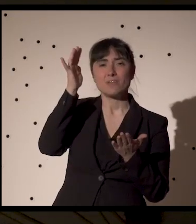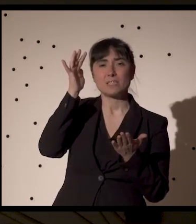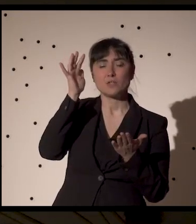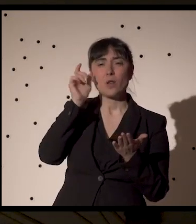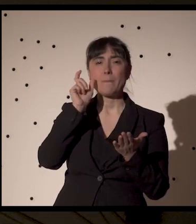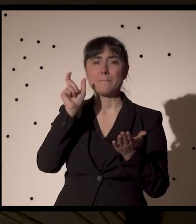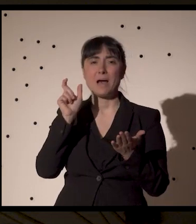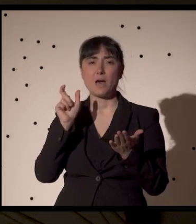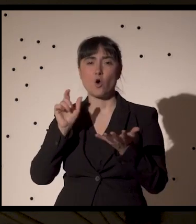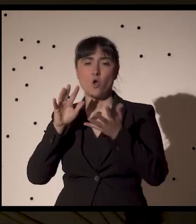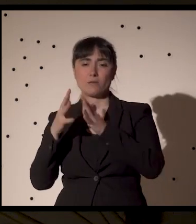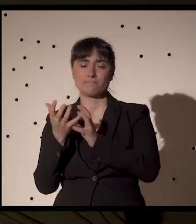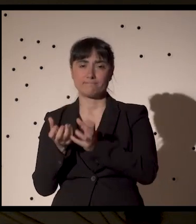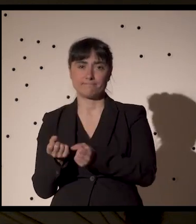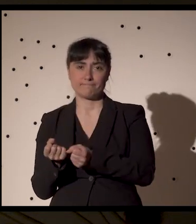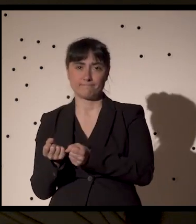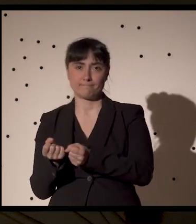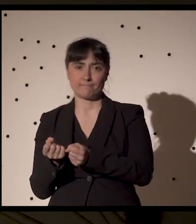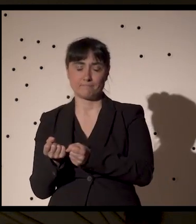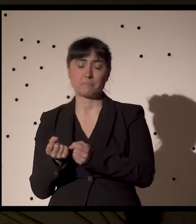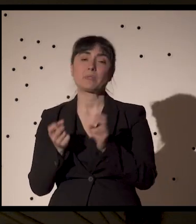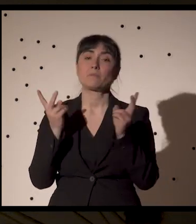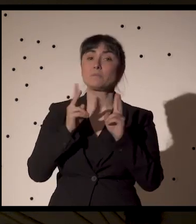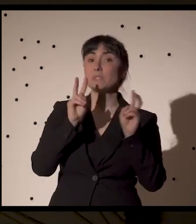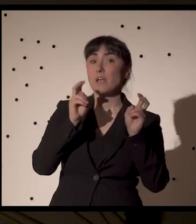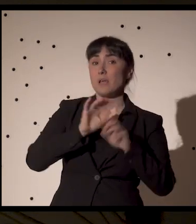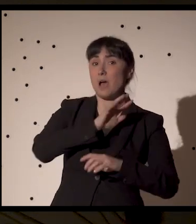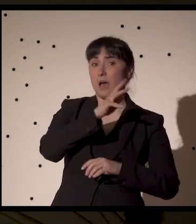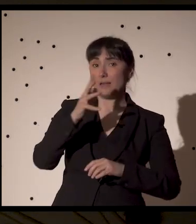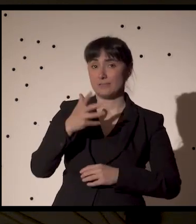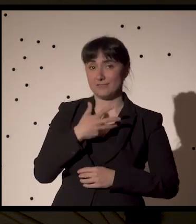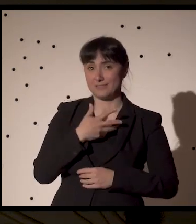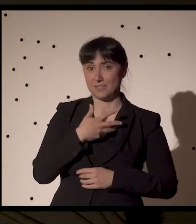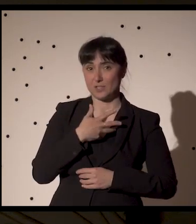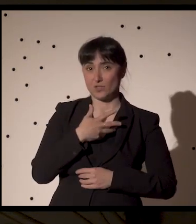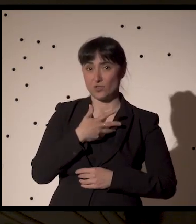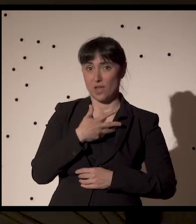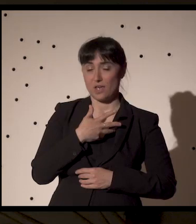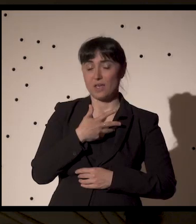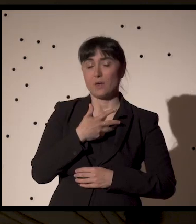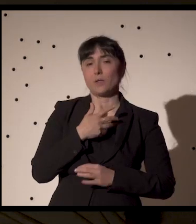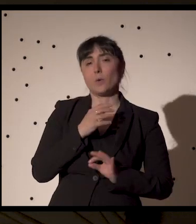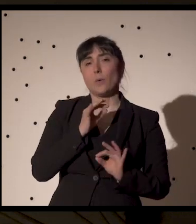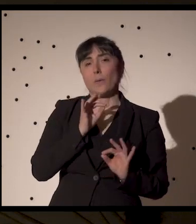affrontata anche attraverso altri filoni a partire da quello più propriamente drammaturgico